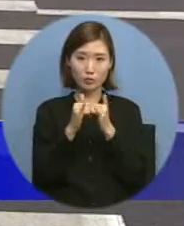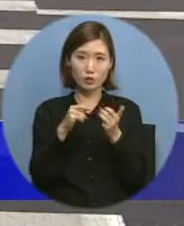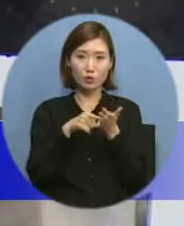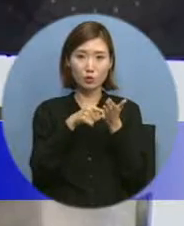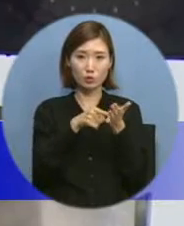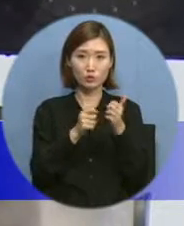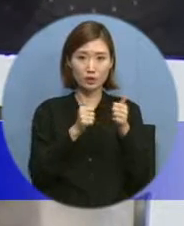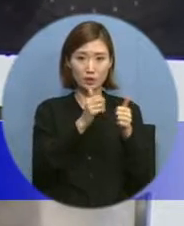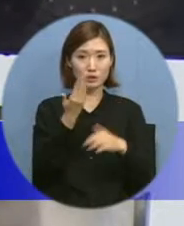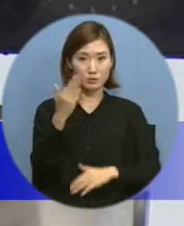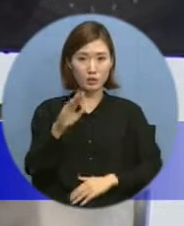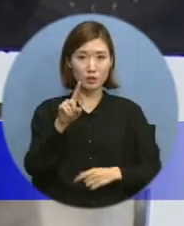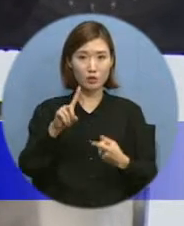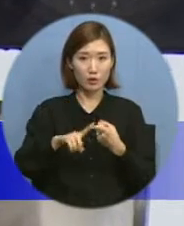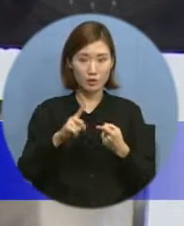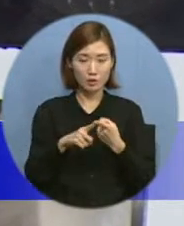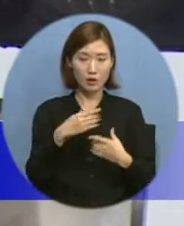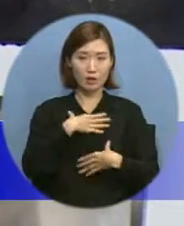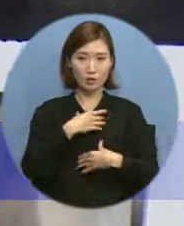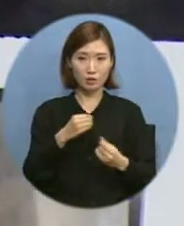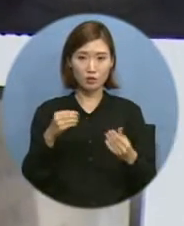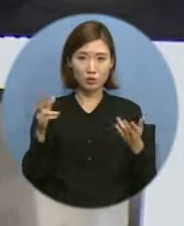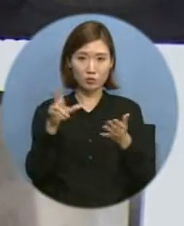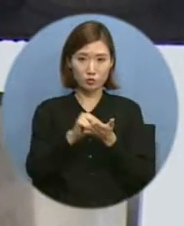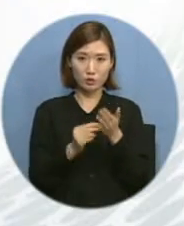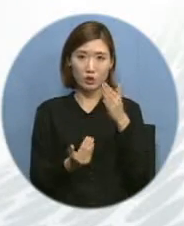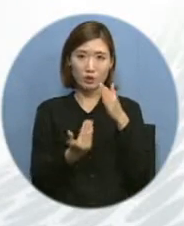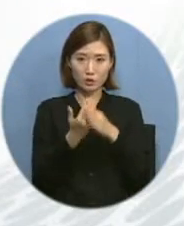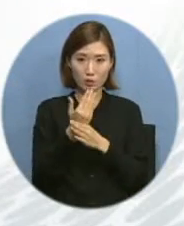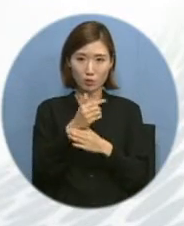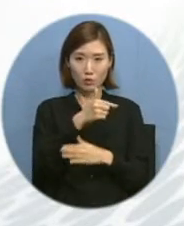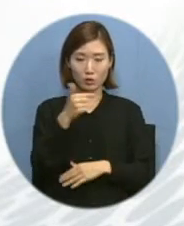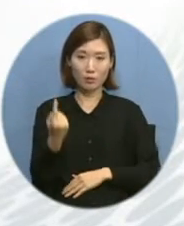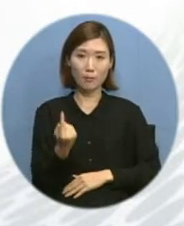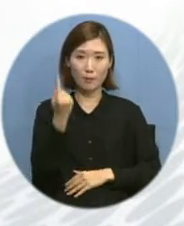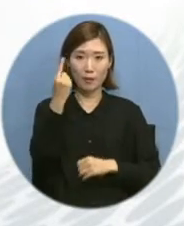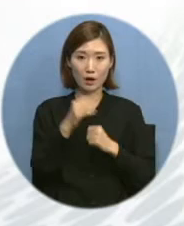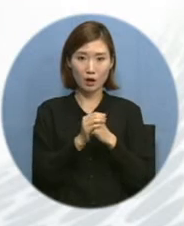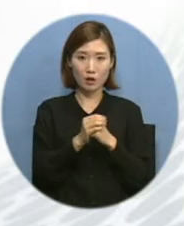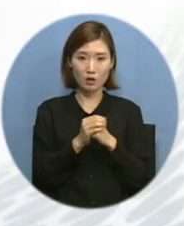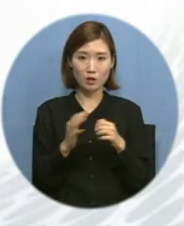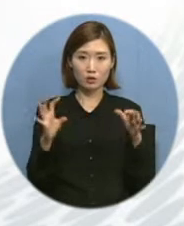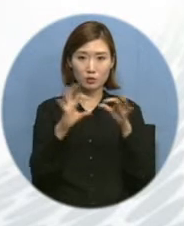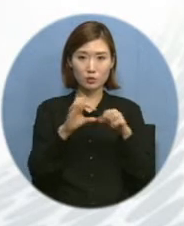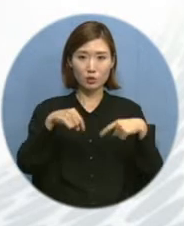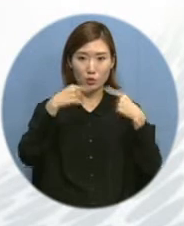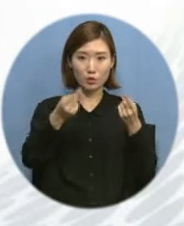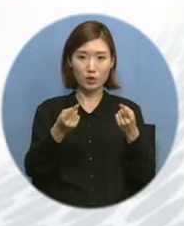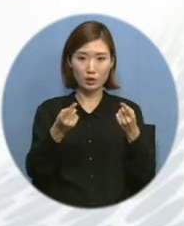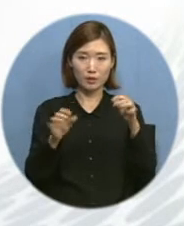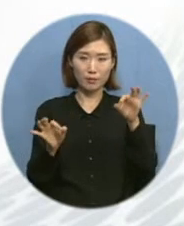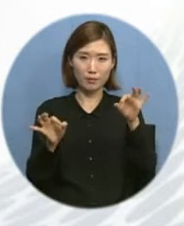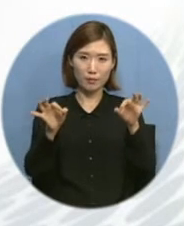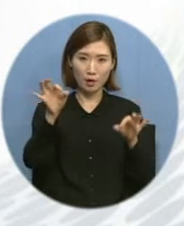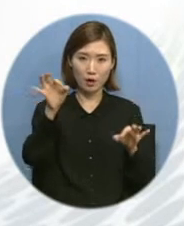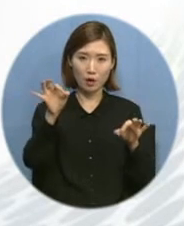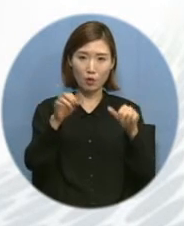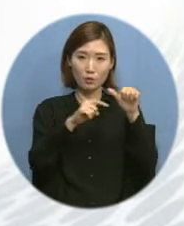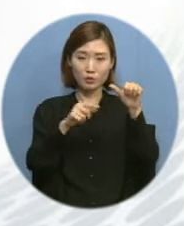것이었지만 이로 인해 안전사고의 위험은 높아졌습니다. 접속교량이 짧아져 경사 기울기가 당초